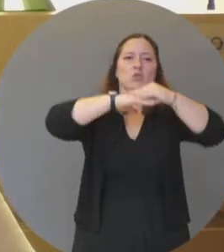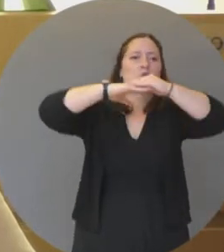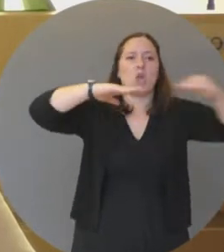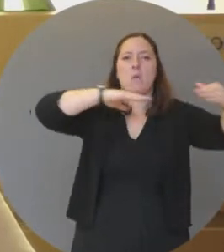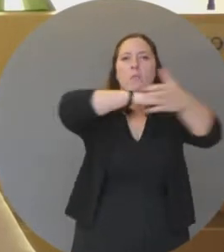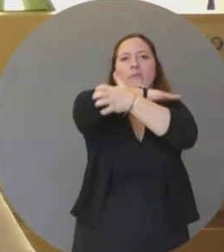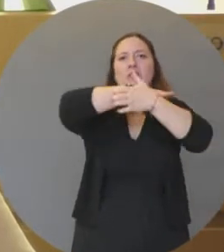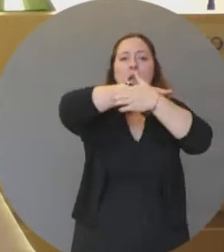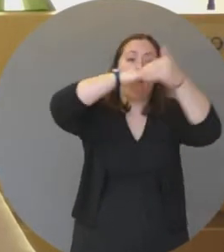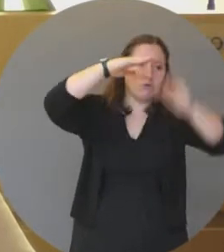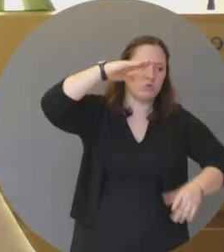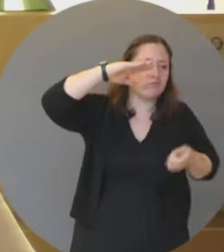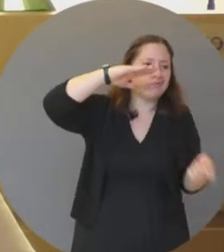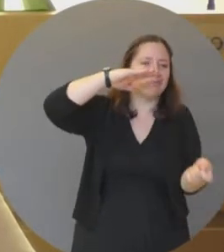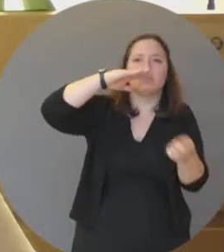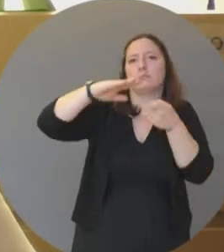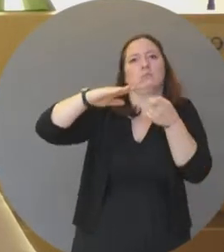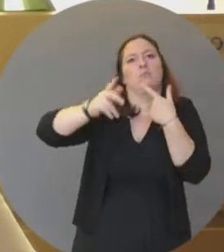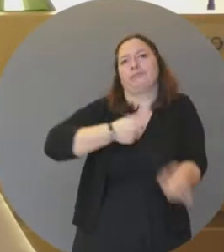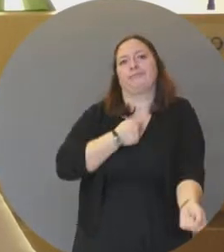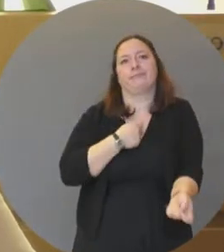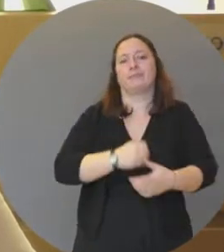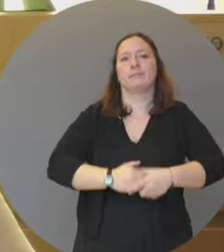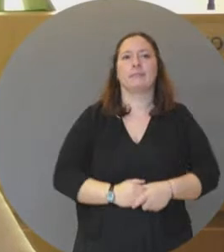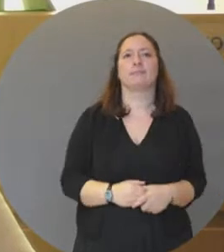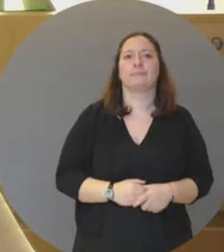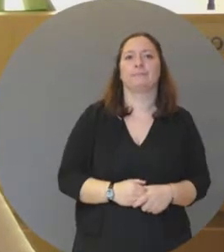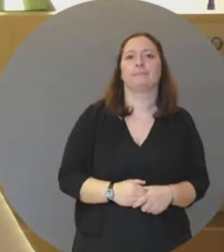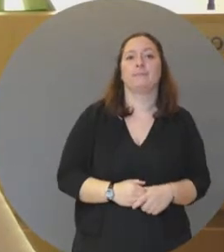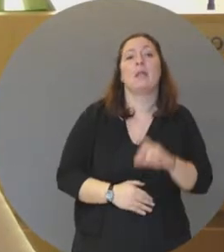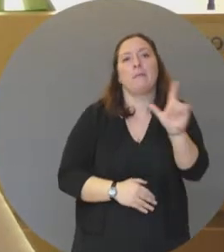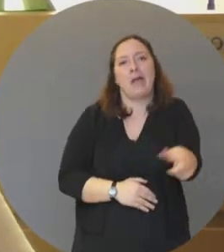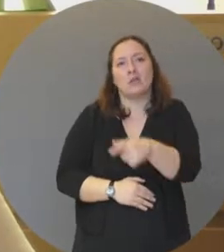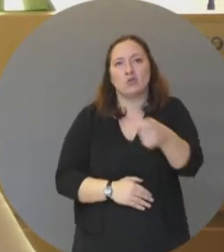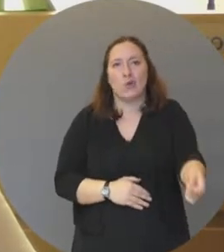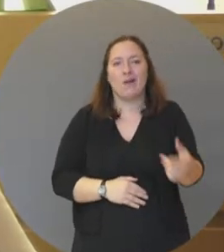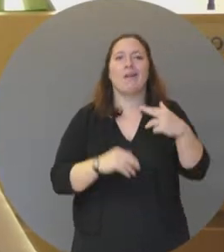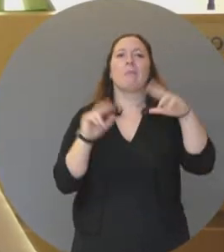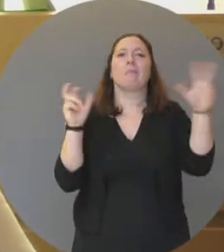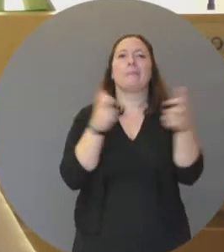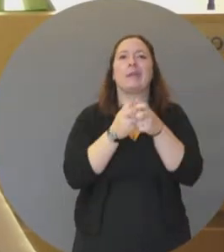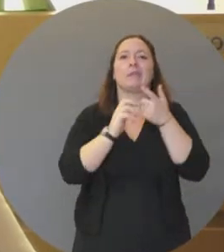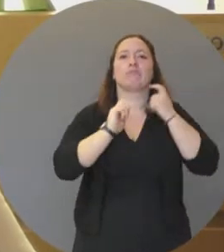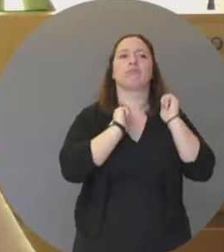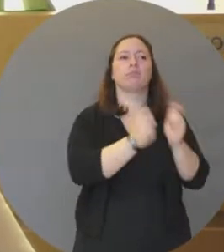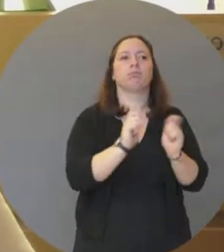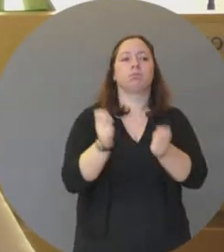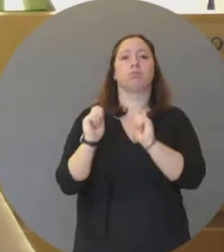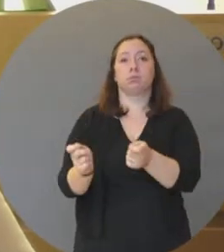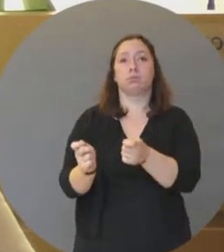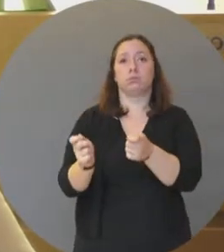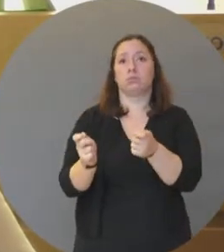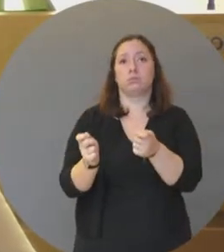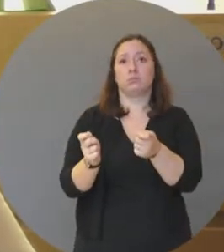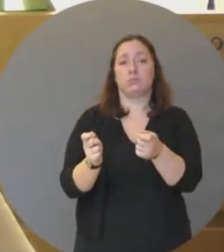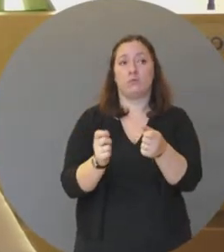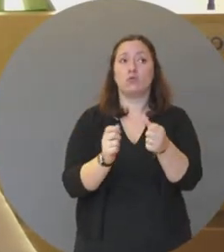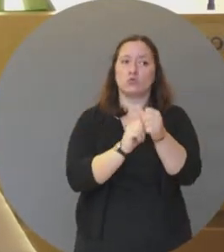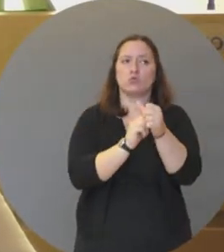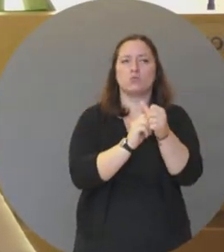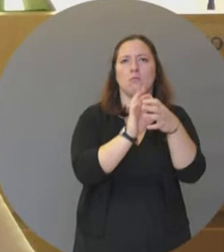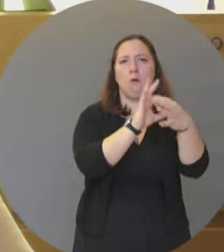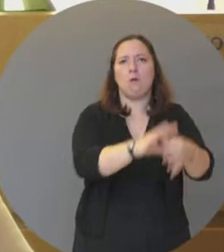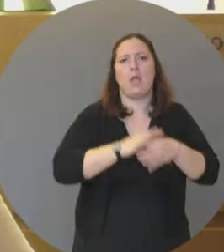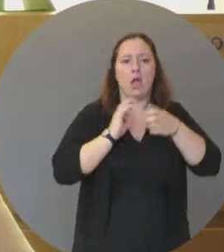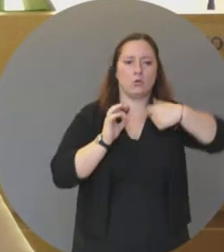mais pour une autre partie ces dispositifs de solidarité sont dépendants des départements nous le savons tous et de nombreux rapports qui